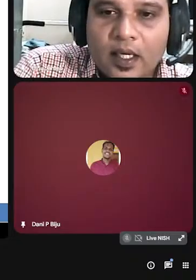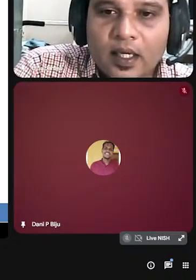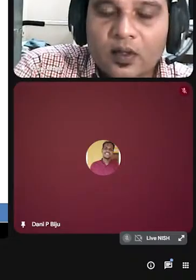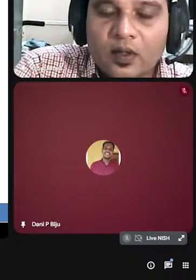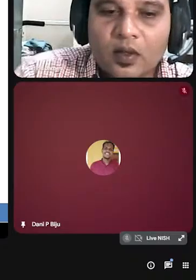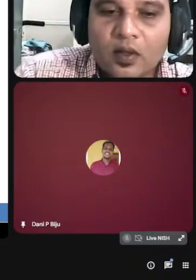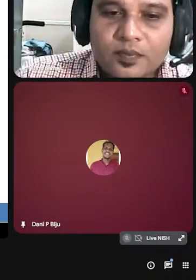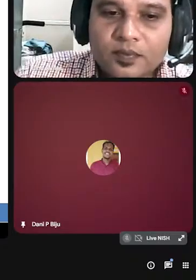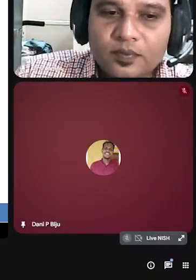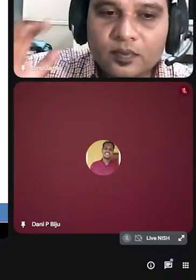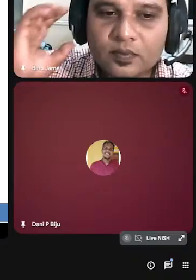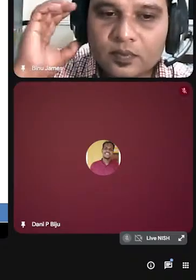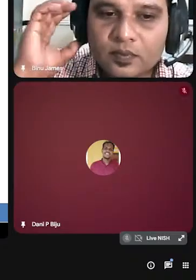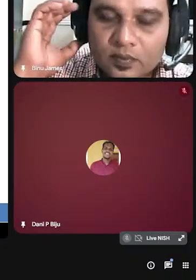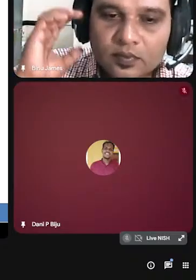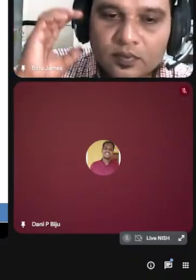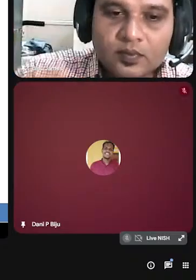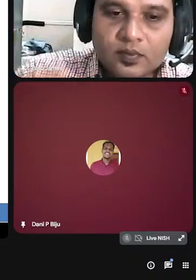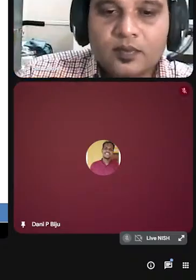കേൾക്കുന്നുണ്ടോ?